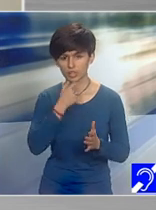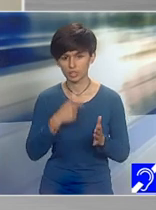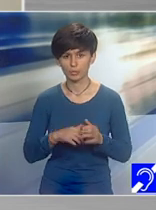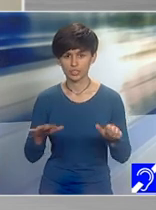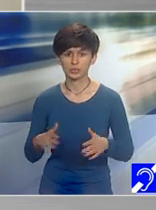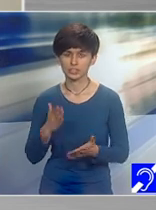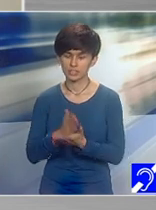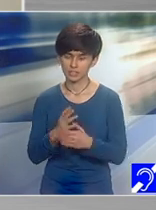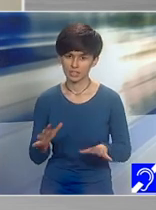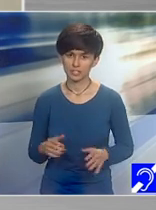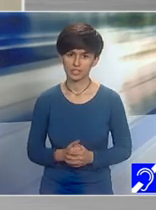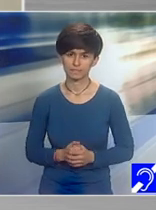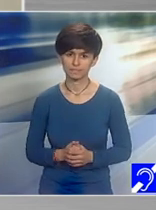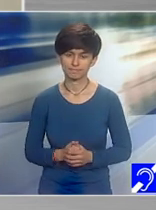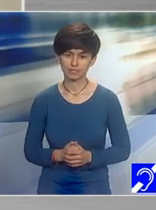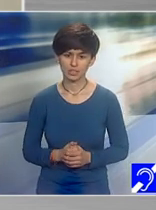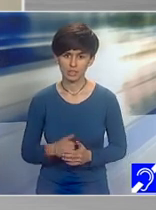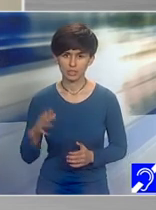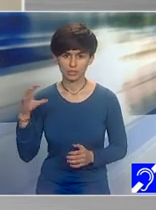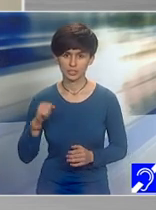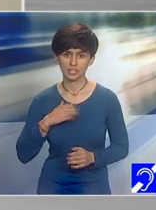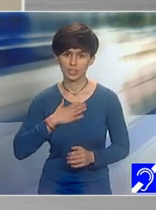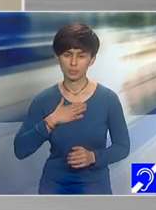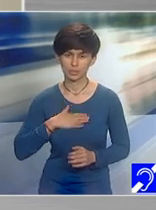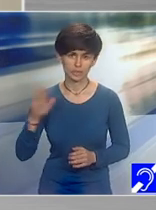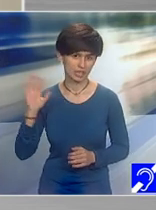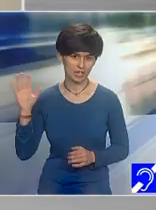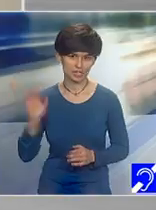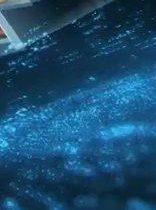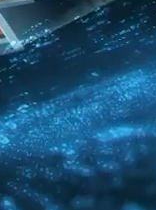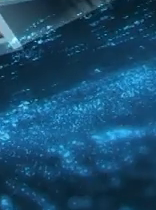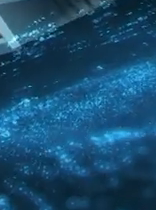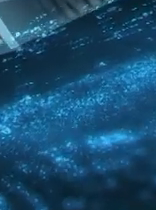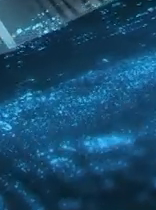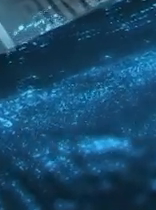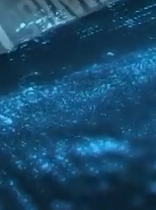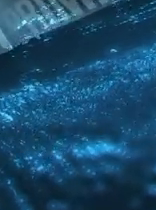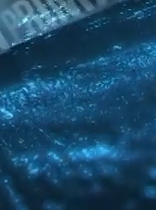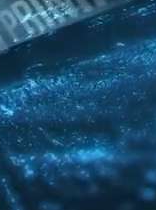ajuns acum la final. Sunt Ovidiu Damian, vă doresc tuturor o seară excelentă. La revedere!